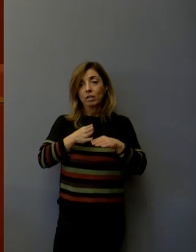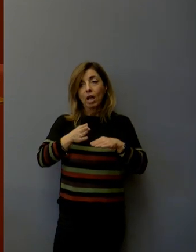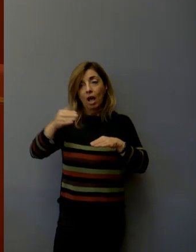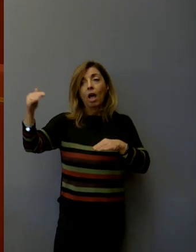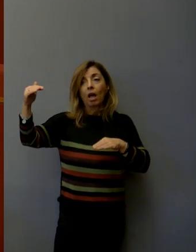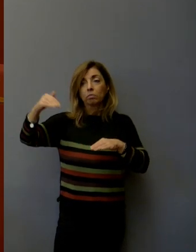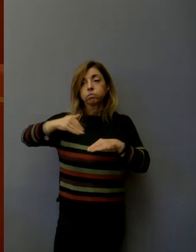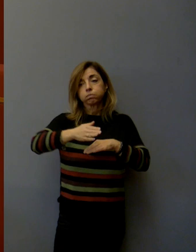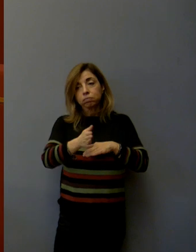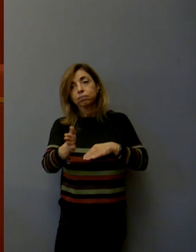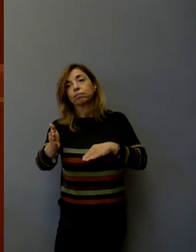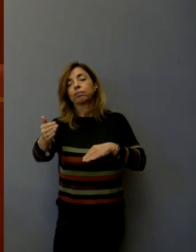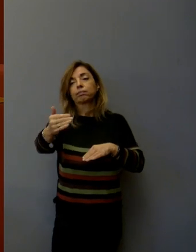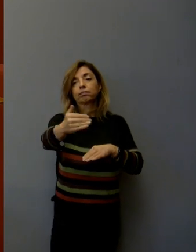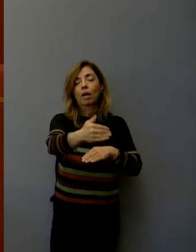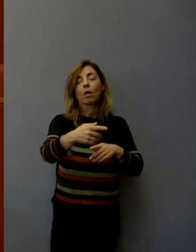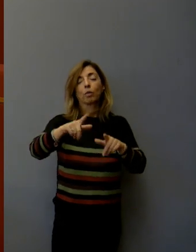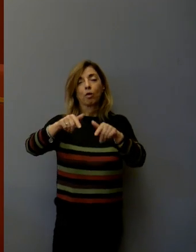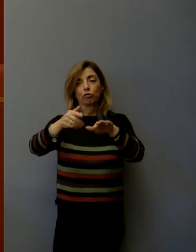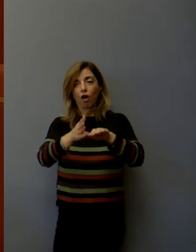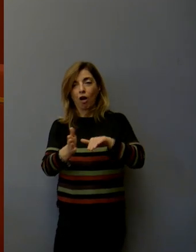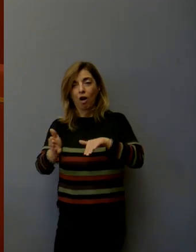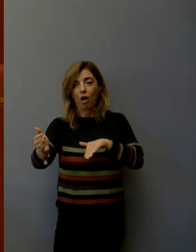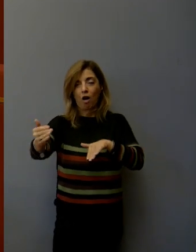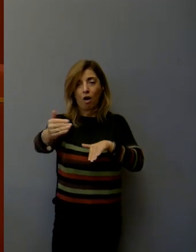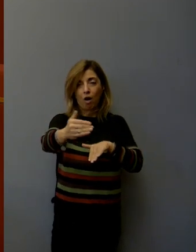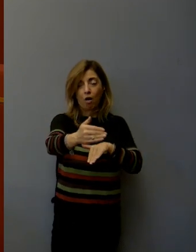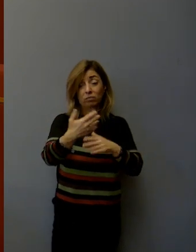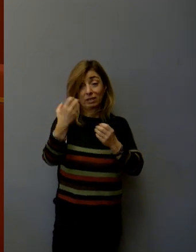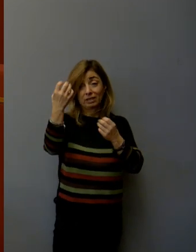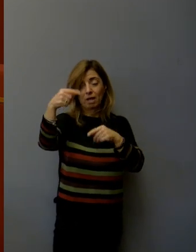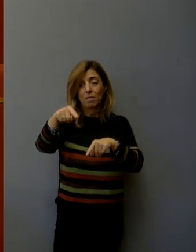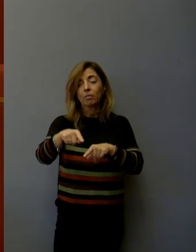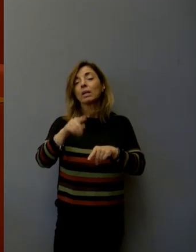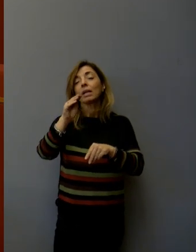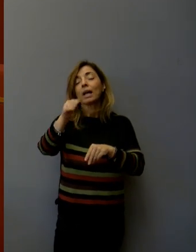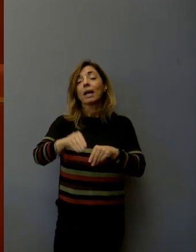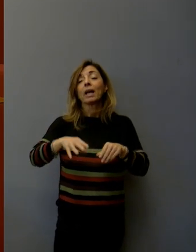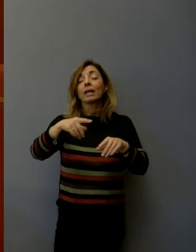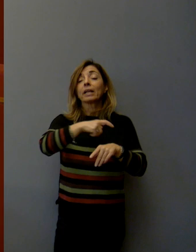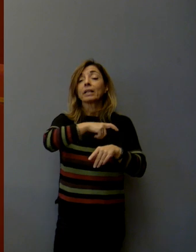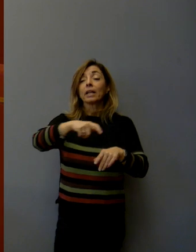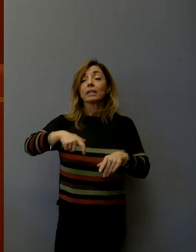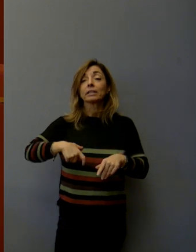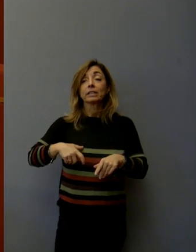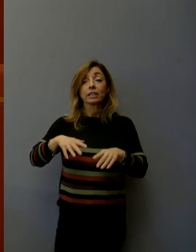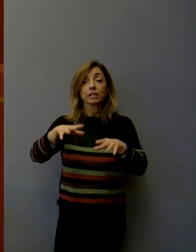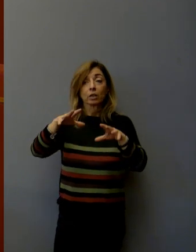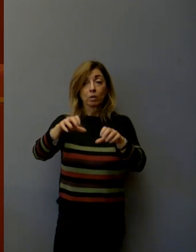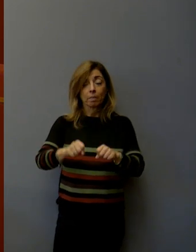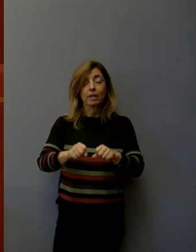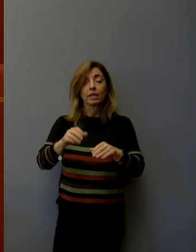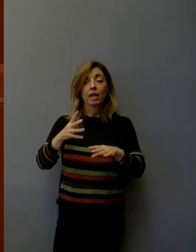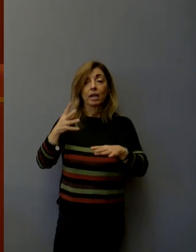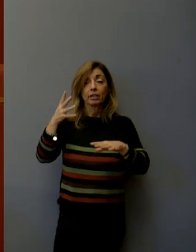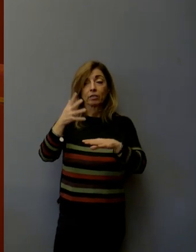situato dopo l'impianto sportivo della Sciorba regolato da semaforo quindi si impegna il sindaco di individuare nell'ambito del Piano Triennale le risorse necessarie